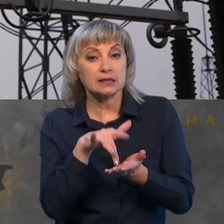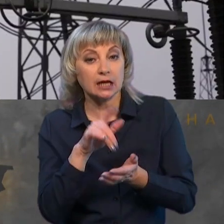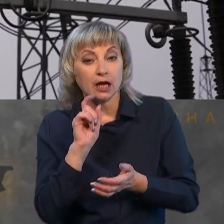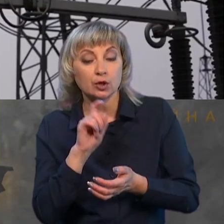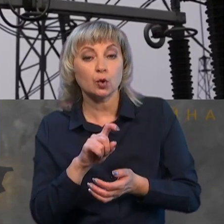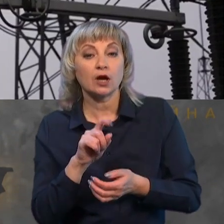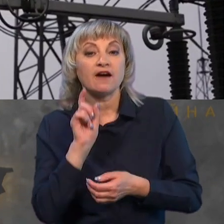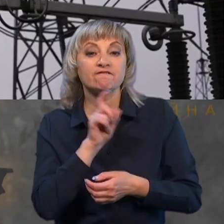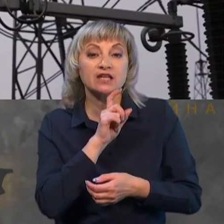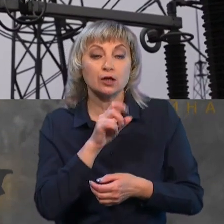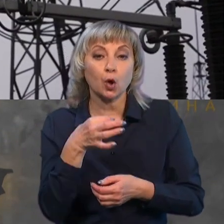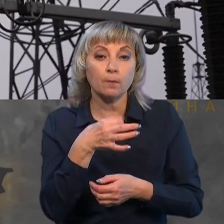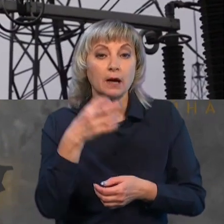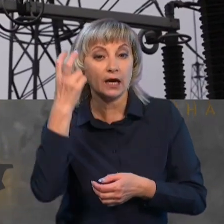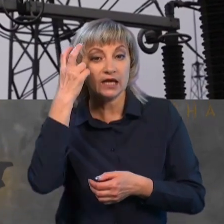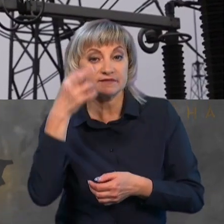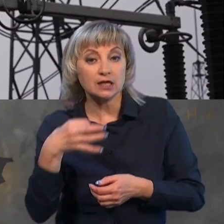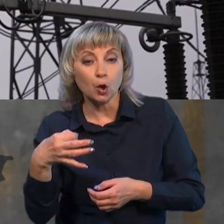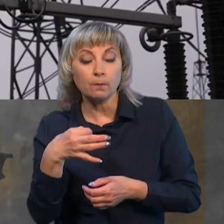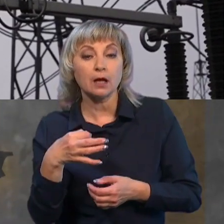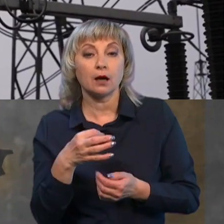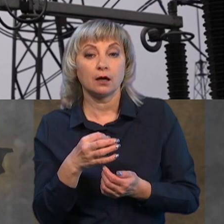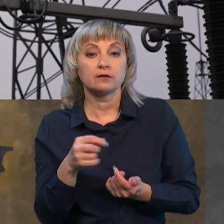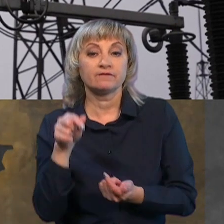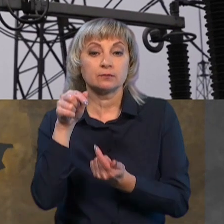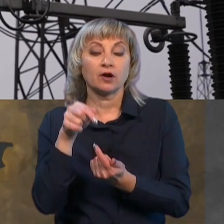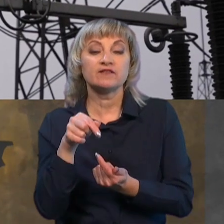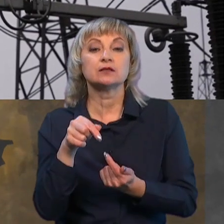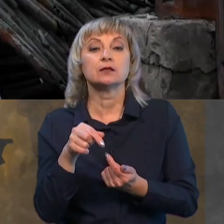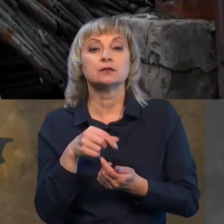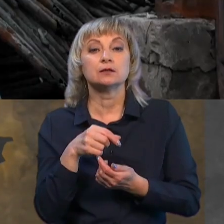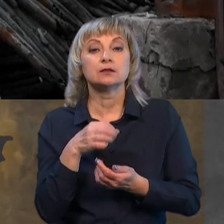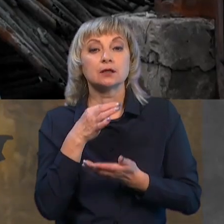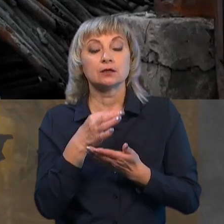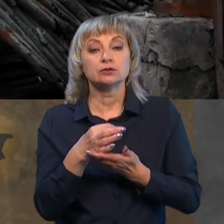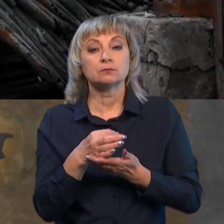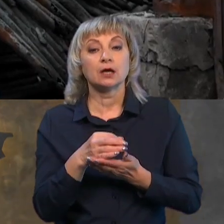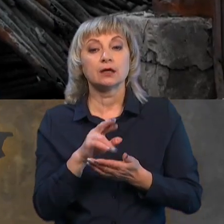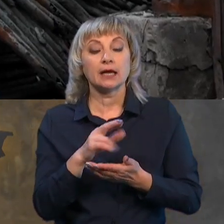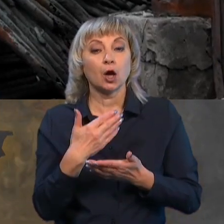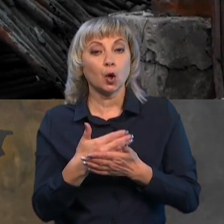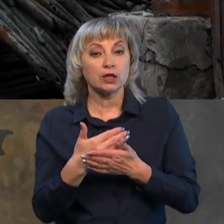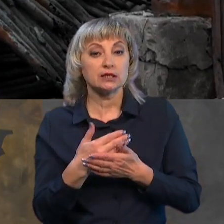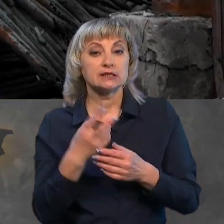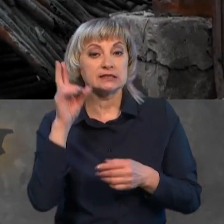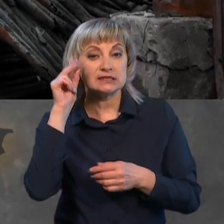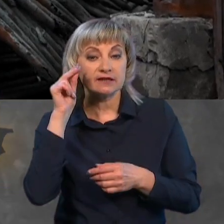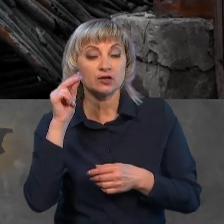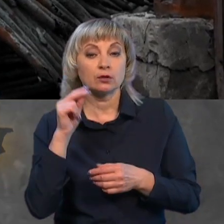там Вінницька область, Київська область. Відповідно, скажімо так, ну я би орієнтувався все-таки на цифру там